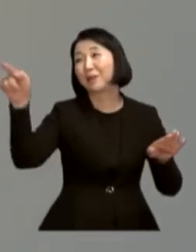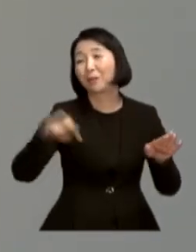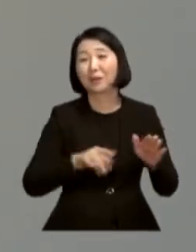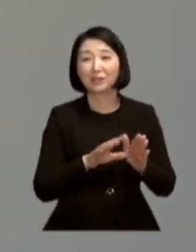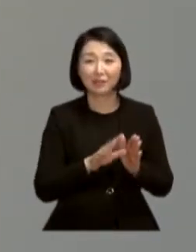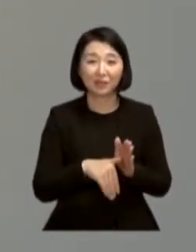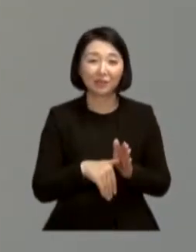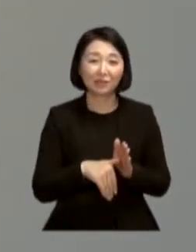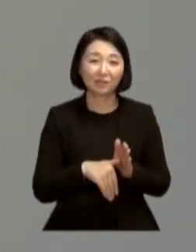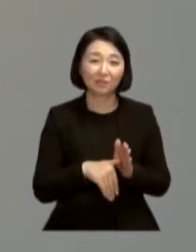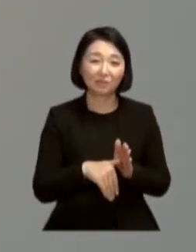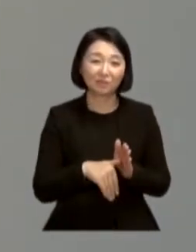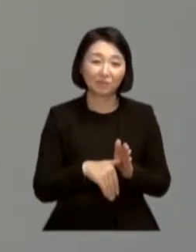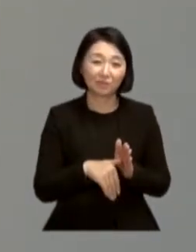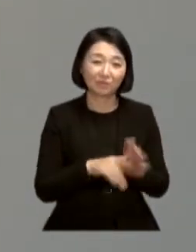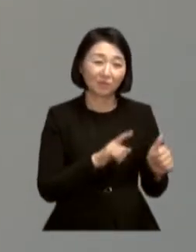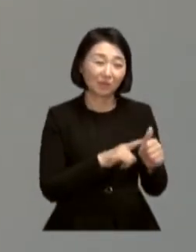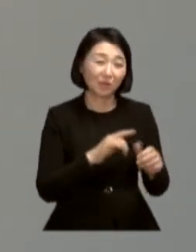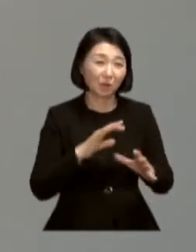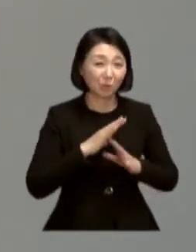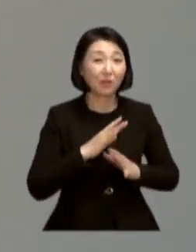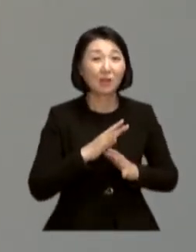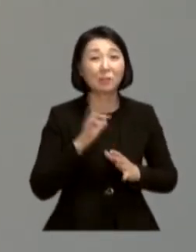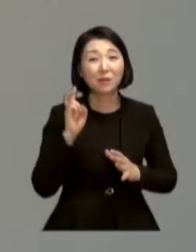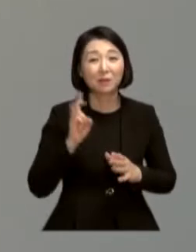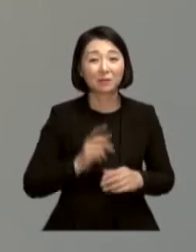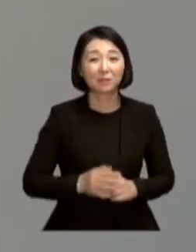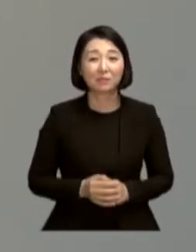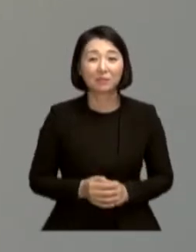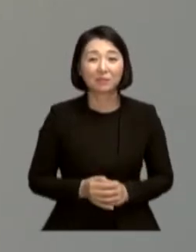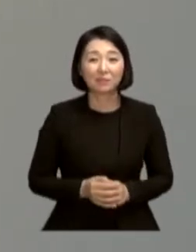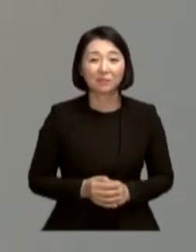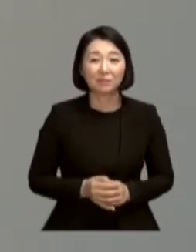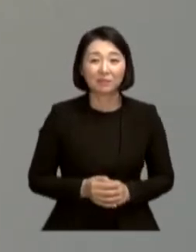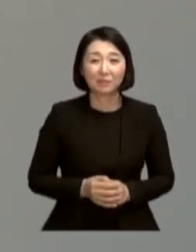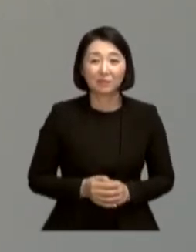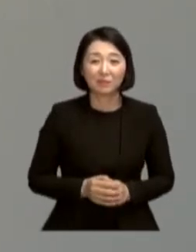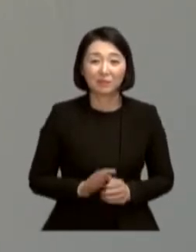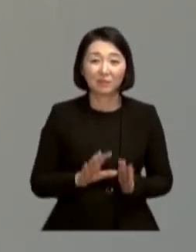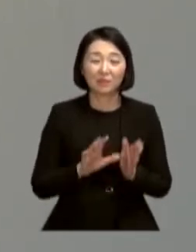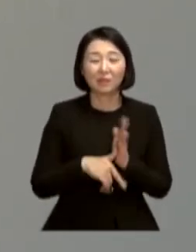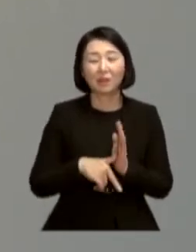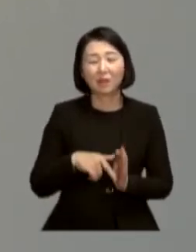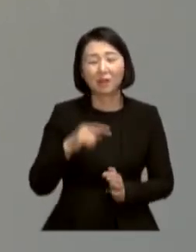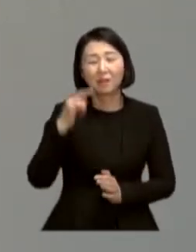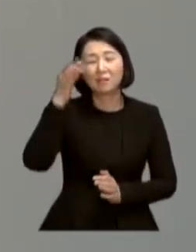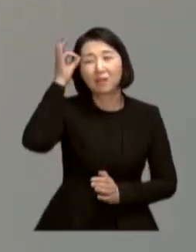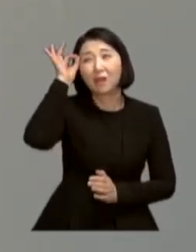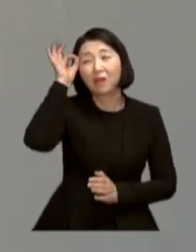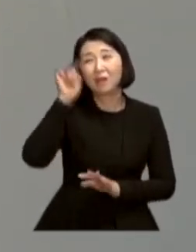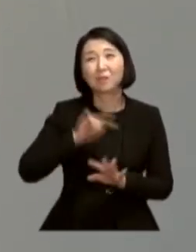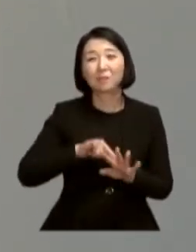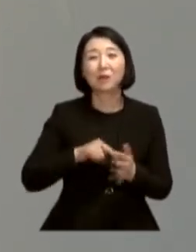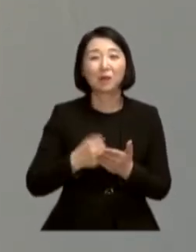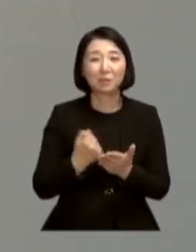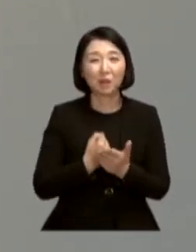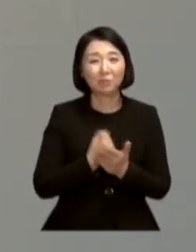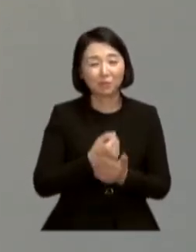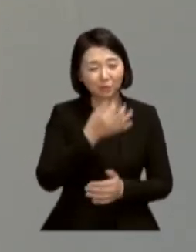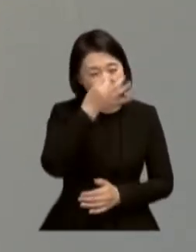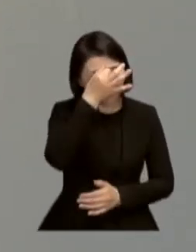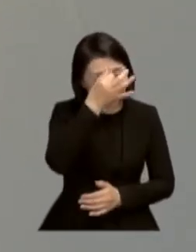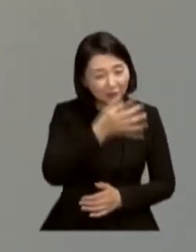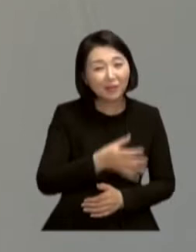나갔다 왔을 때 네가 많이 놀랐을 텐데 그때가 가장 생각할 때마다 가슴이